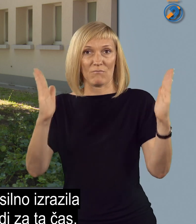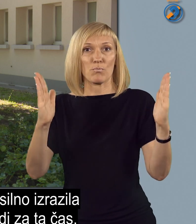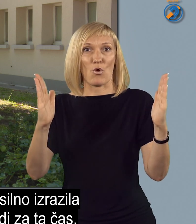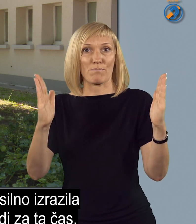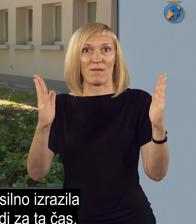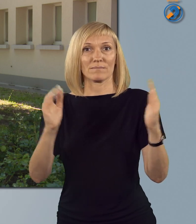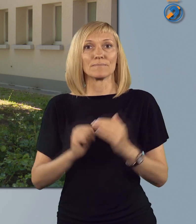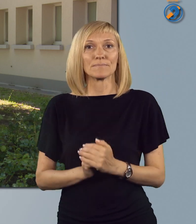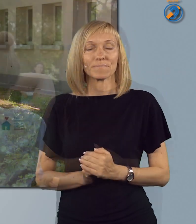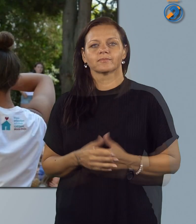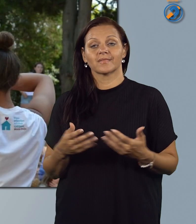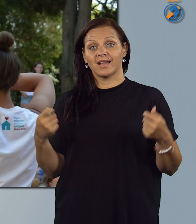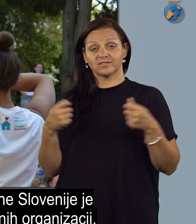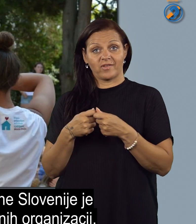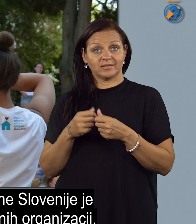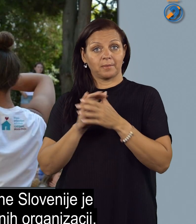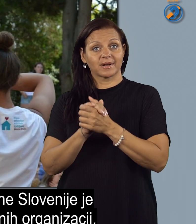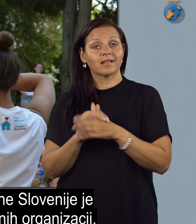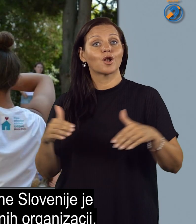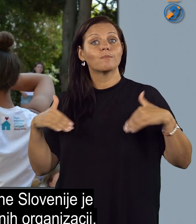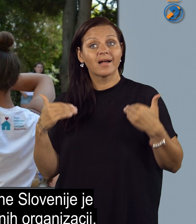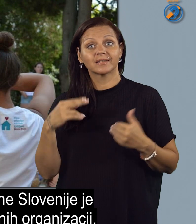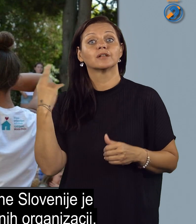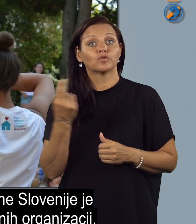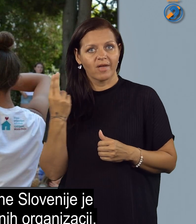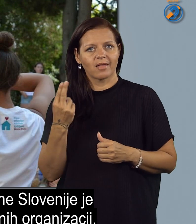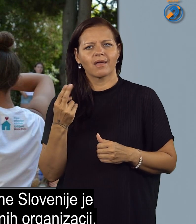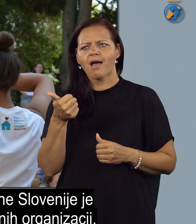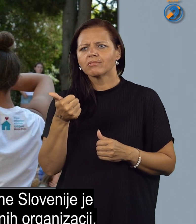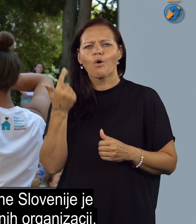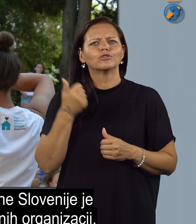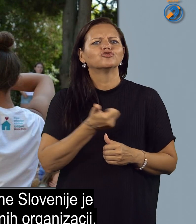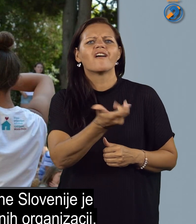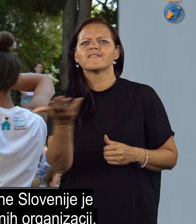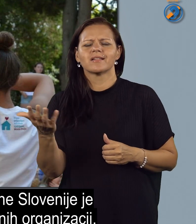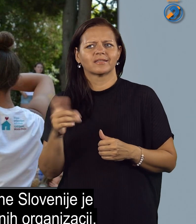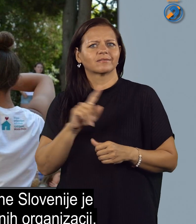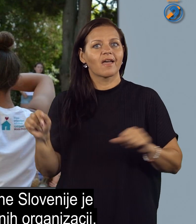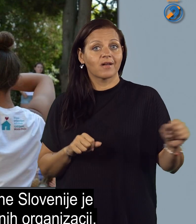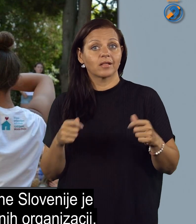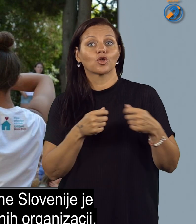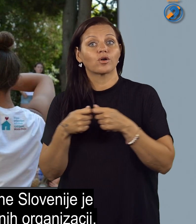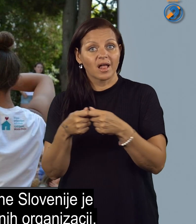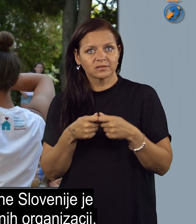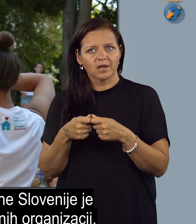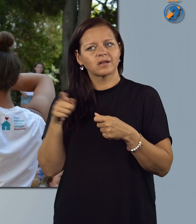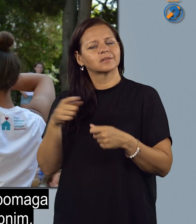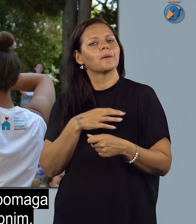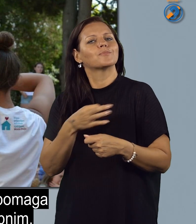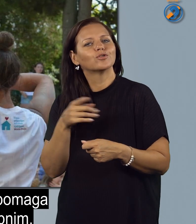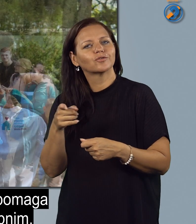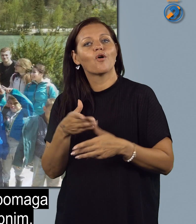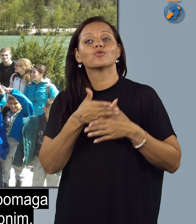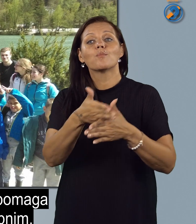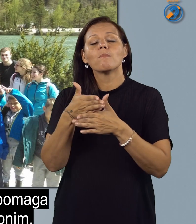ta čas. Zveza prijateljev mladine Slovenije je ena od številnih nevladnih organizacij, ki